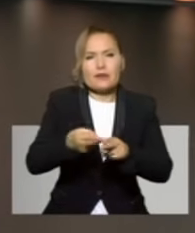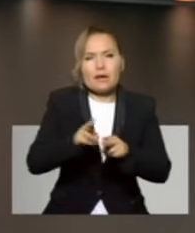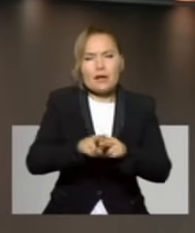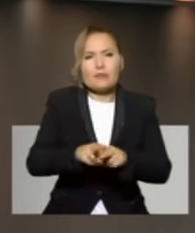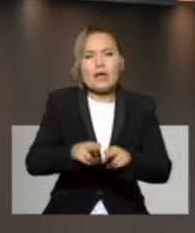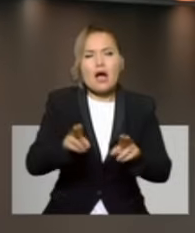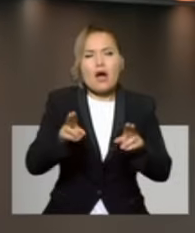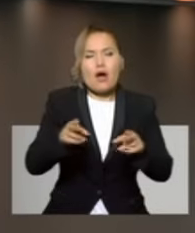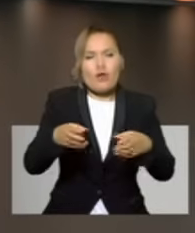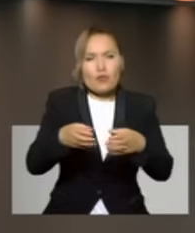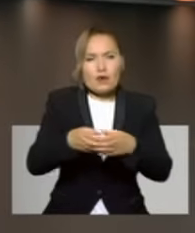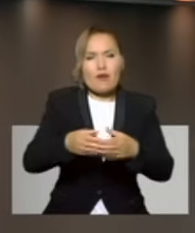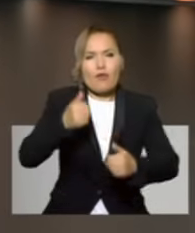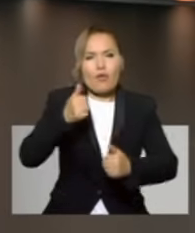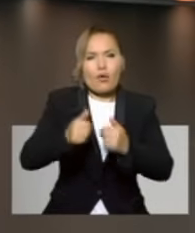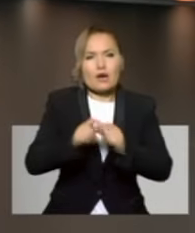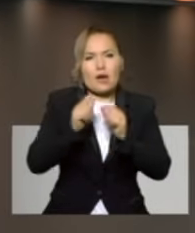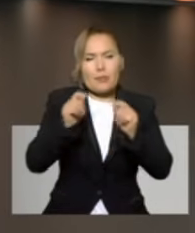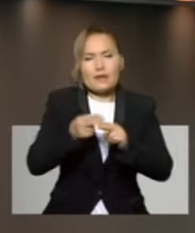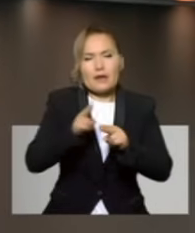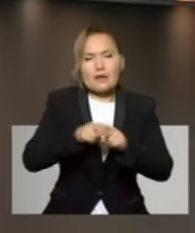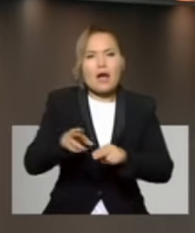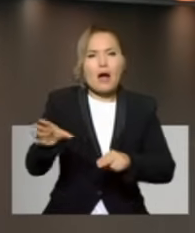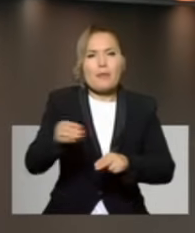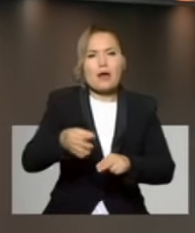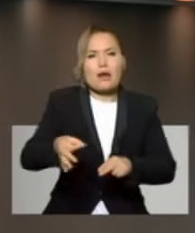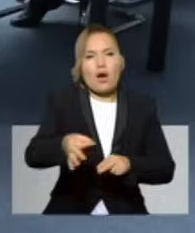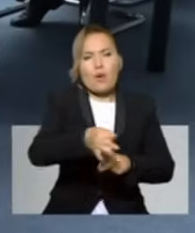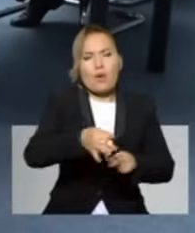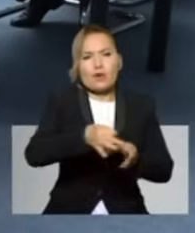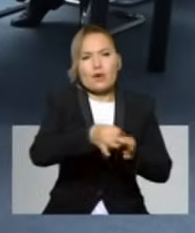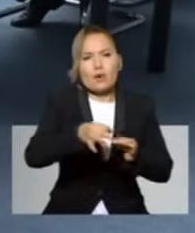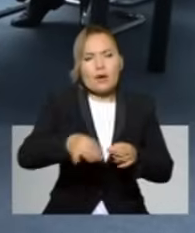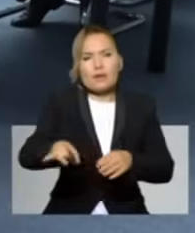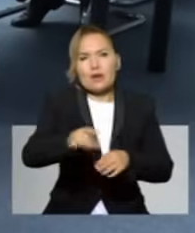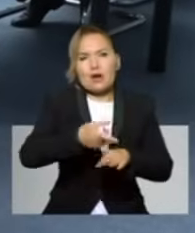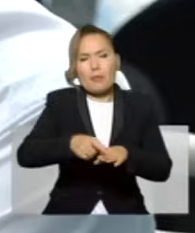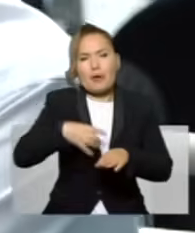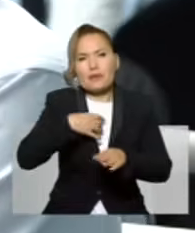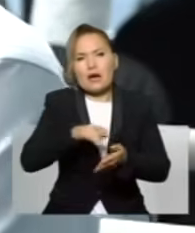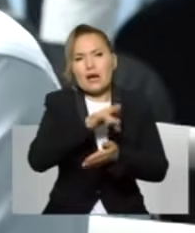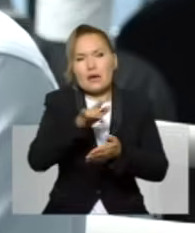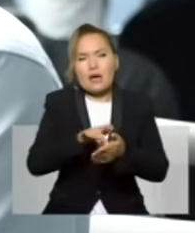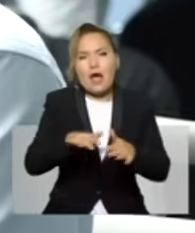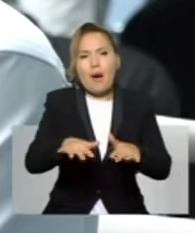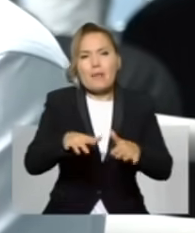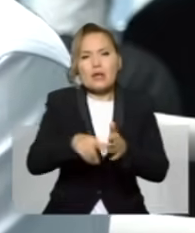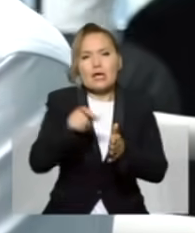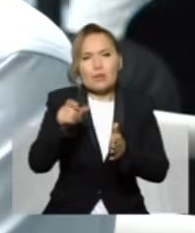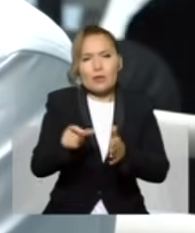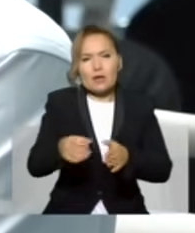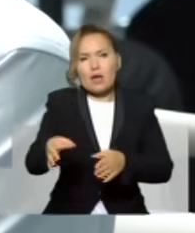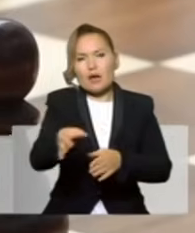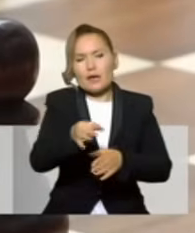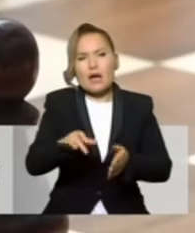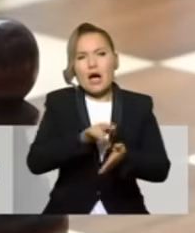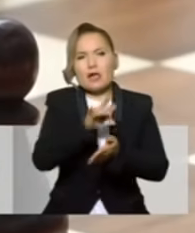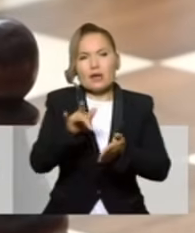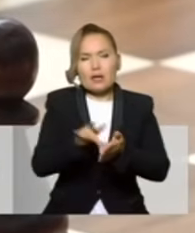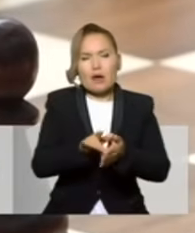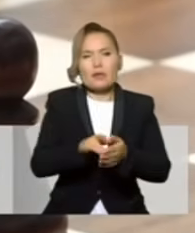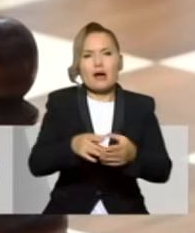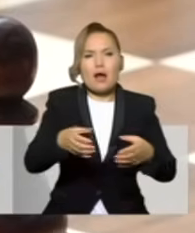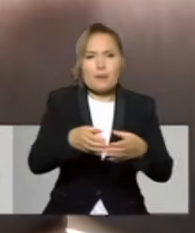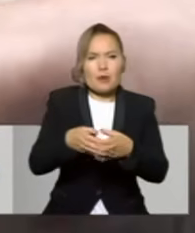ашық кубогының жартылай финалы өтті. Оған барлық облыс пен республикалық маңызы бар қалалардың мәслихат депутаттары, облыстық және